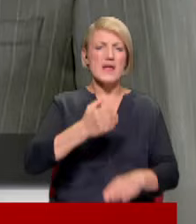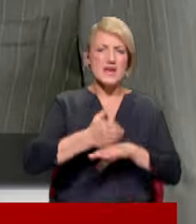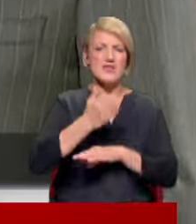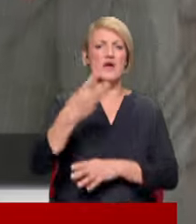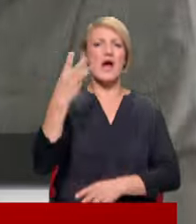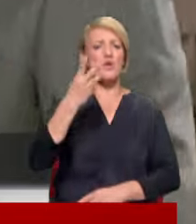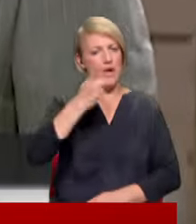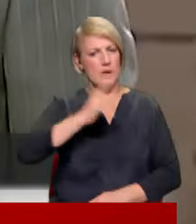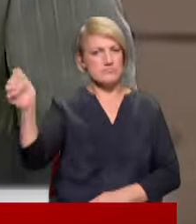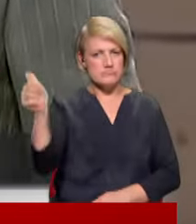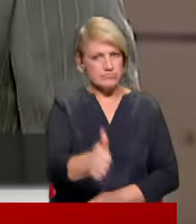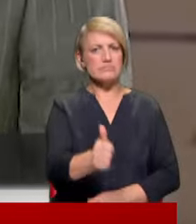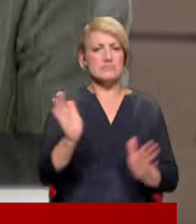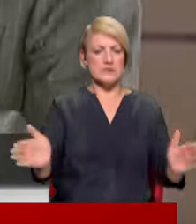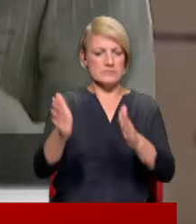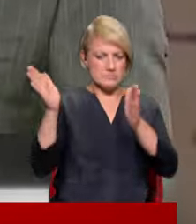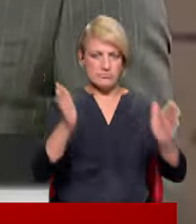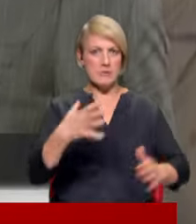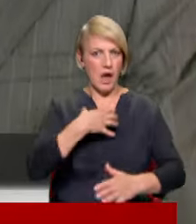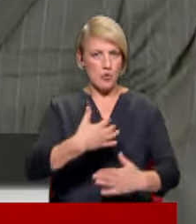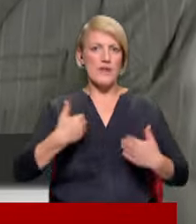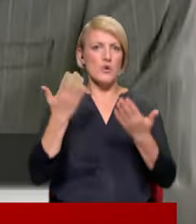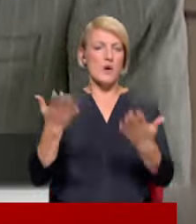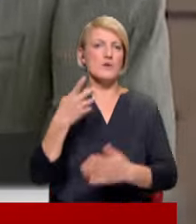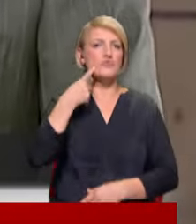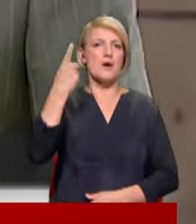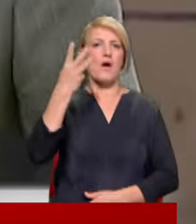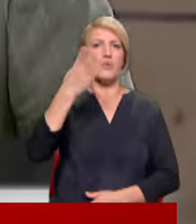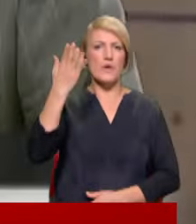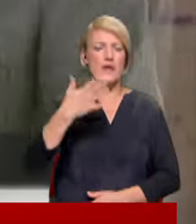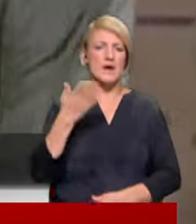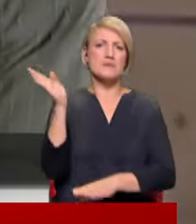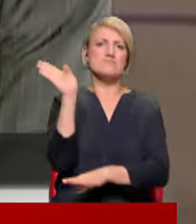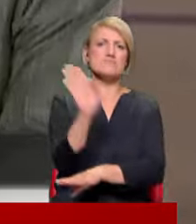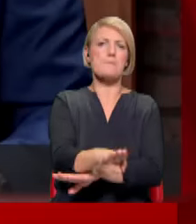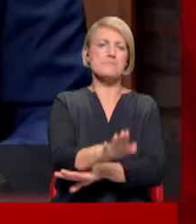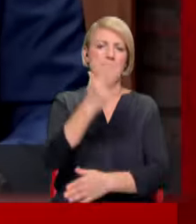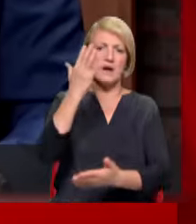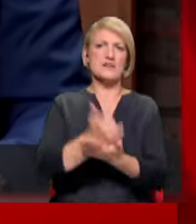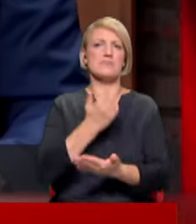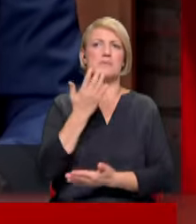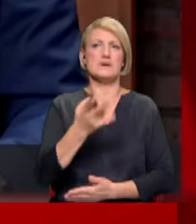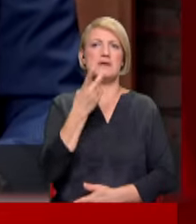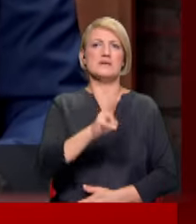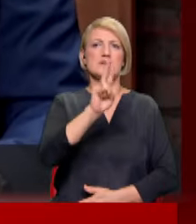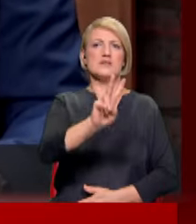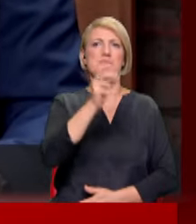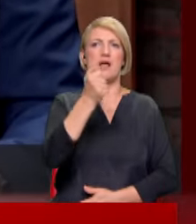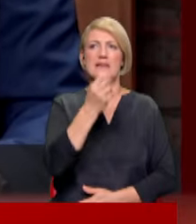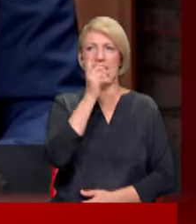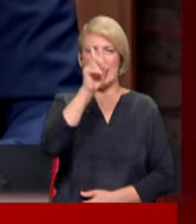Erdoğan da aday olsun koysun sandığı kendisine güveniyorsa Erdoğan'ı yenmemiz kazanmamız 2026